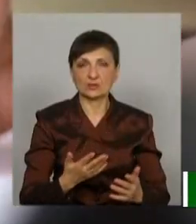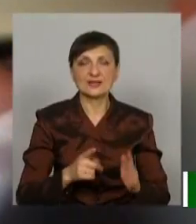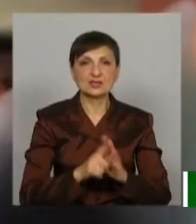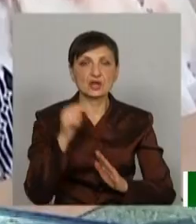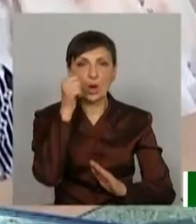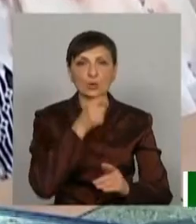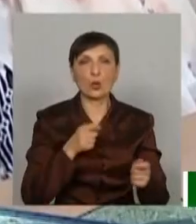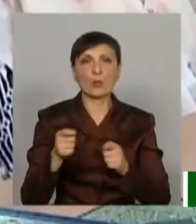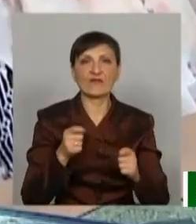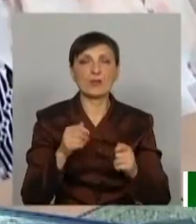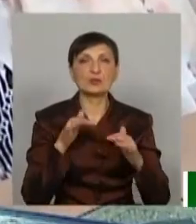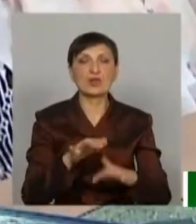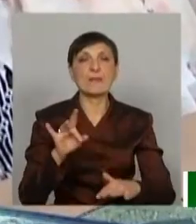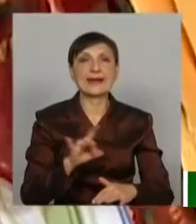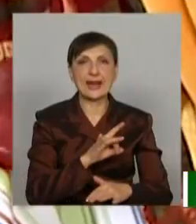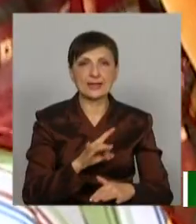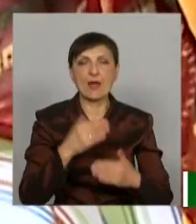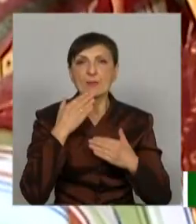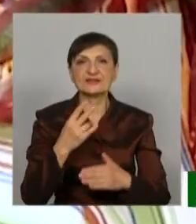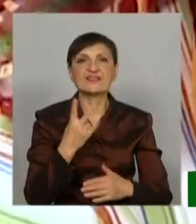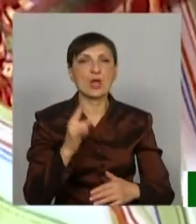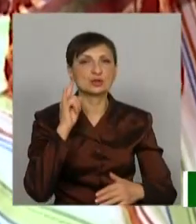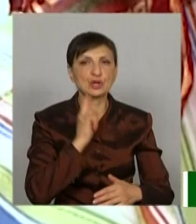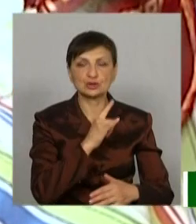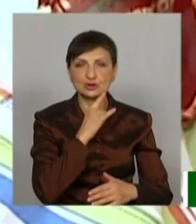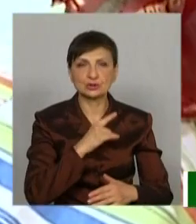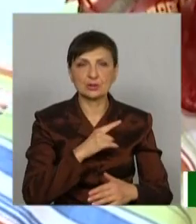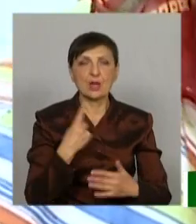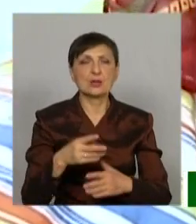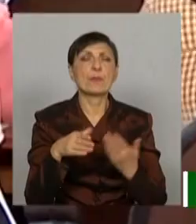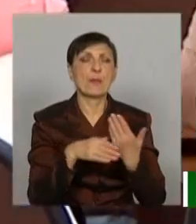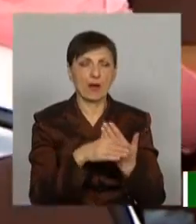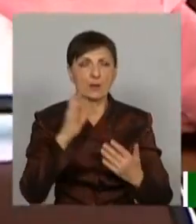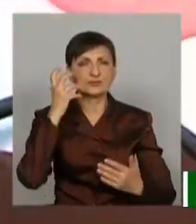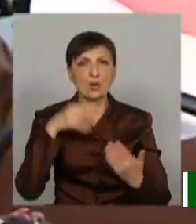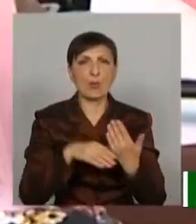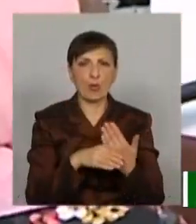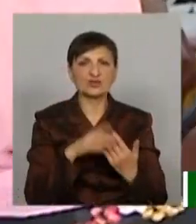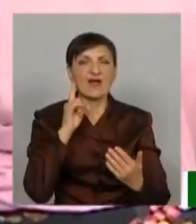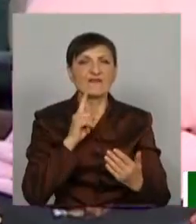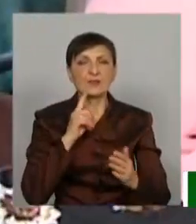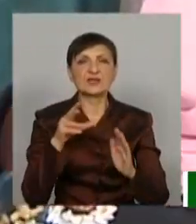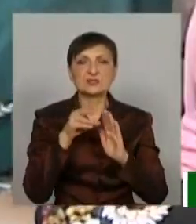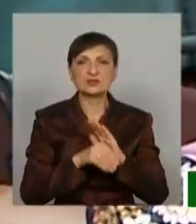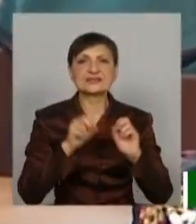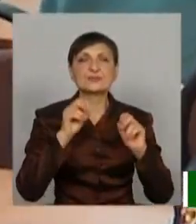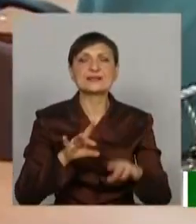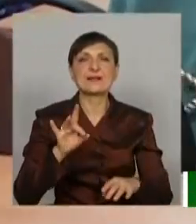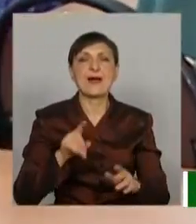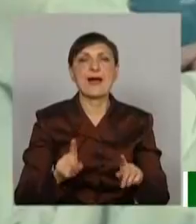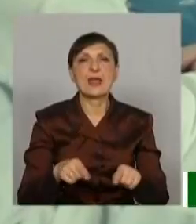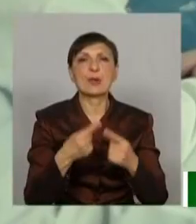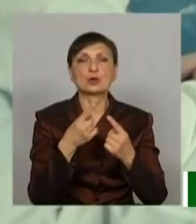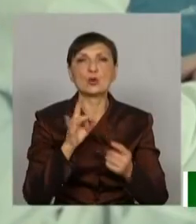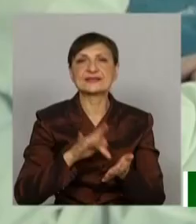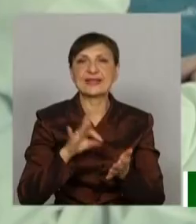по делам религий алматы обратились две женщины им оказали психологическую помощь и временно разместили в реабилитационном центре с их